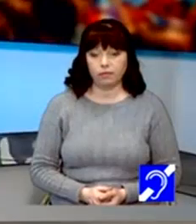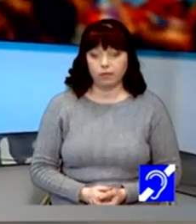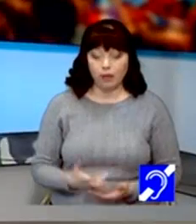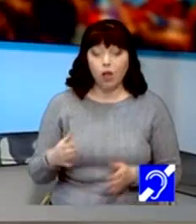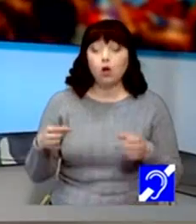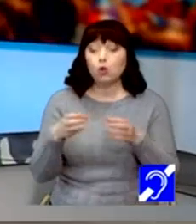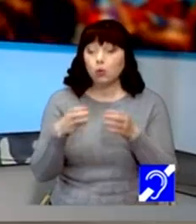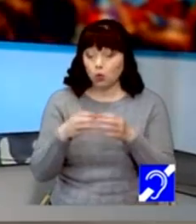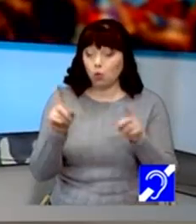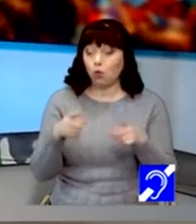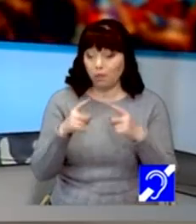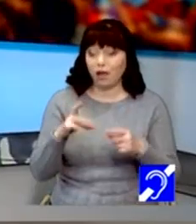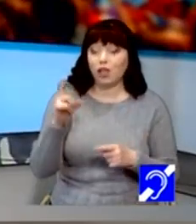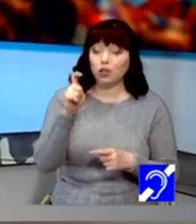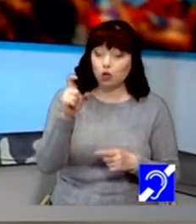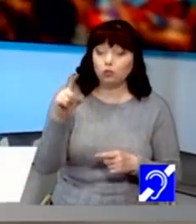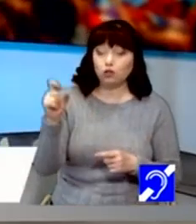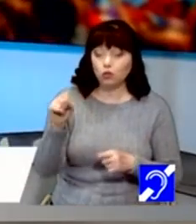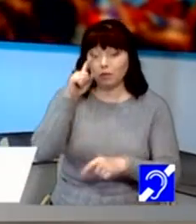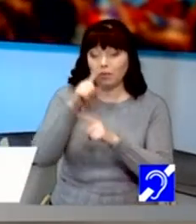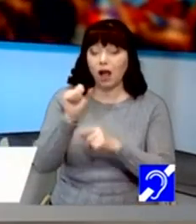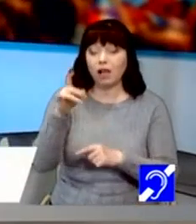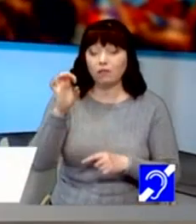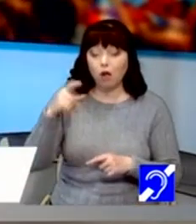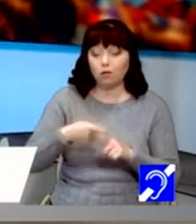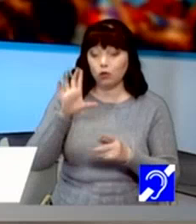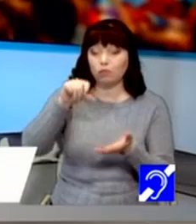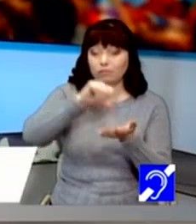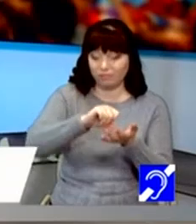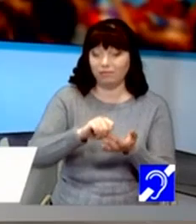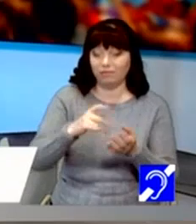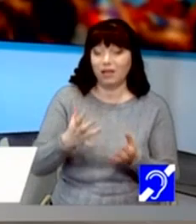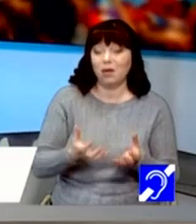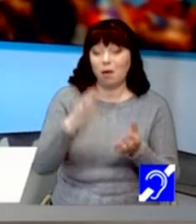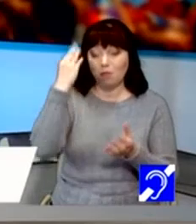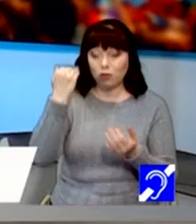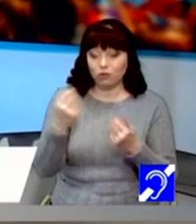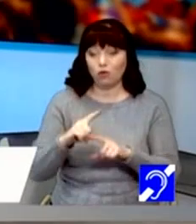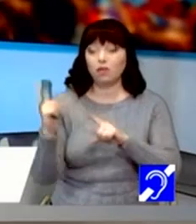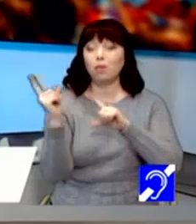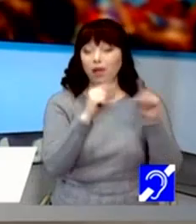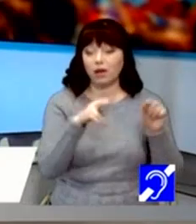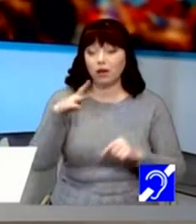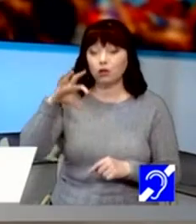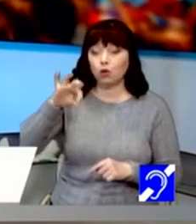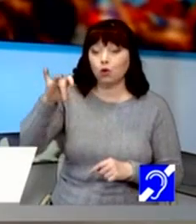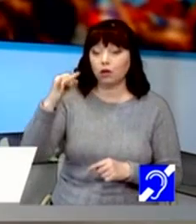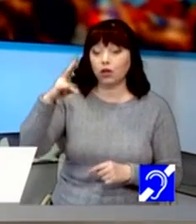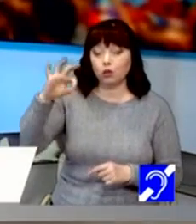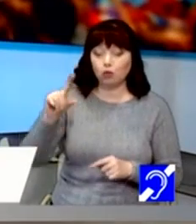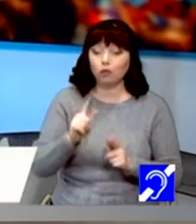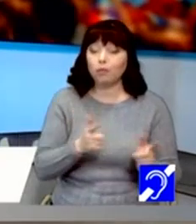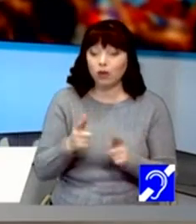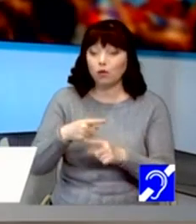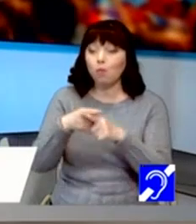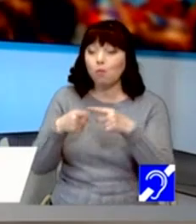psihopedagog și Zdub și frații Advahov ceea ce reprezintă Republica Moldova la Eurovision au plecat astăzi la Torino pentru a se pregăti de